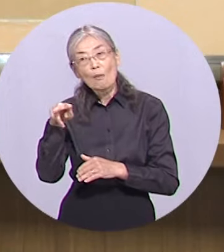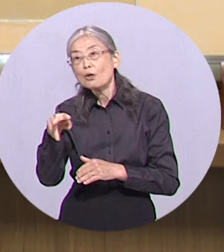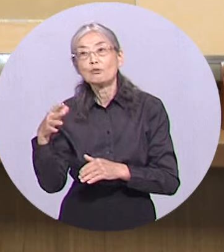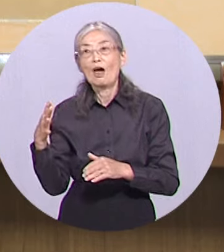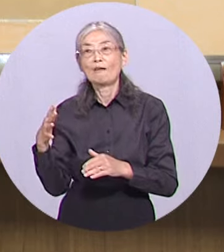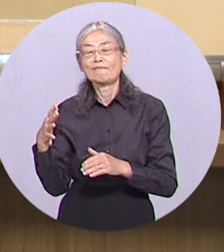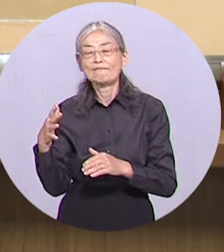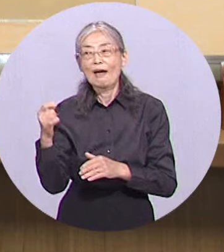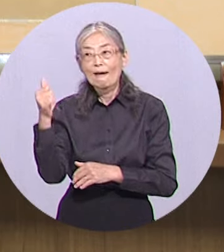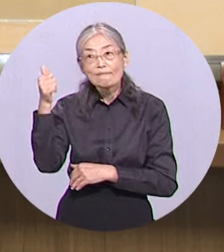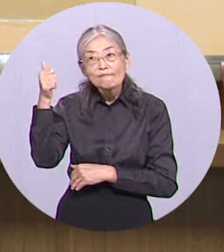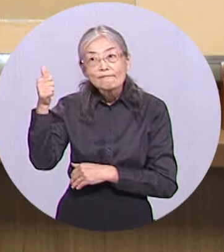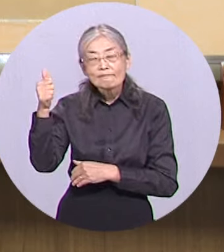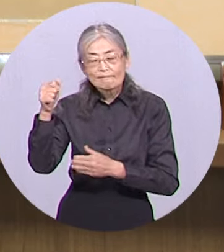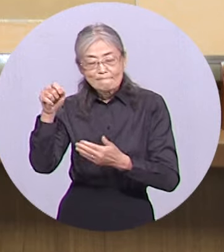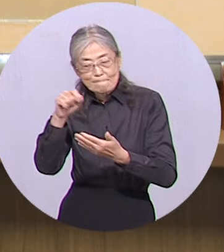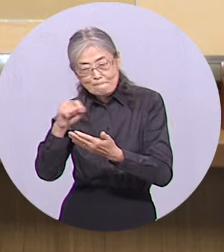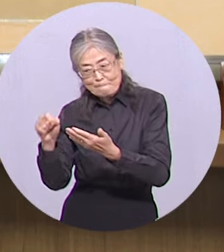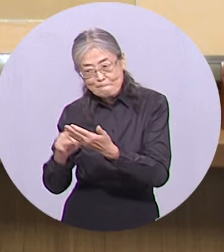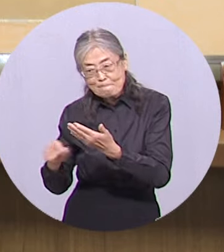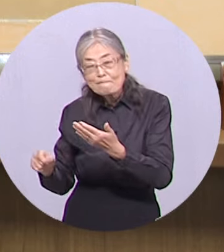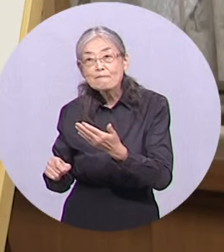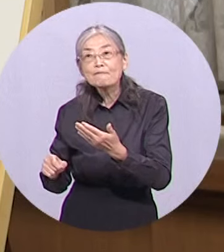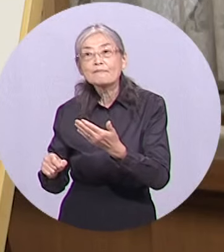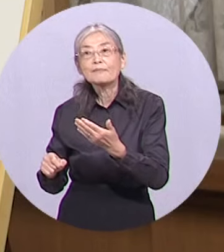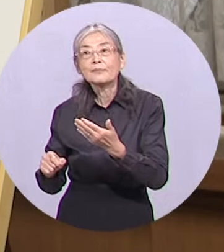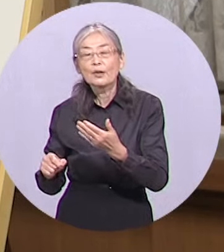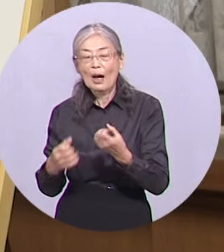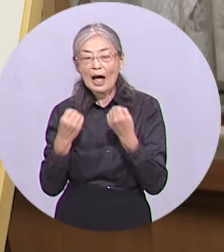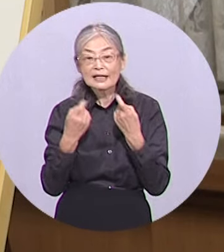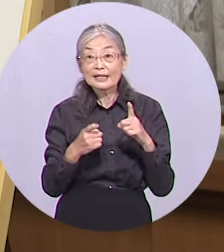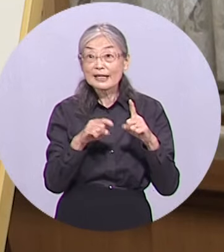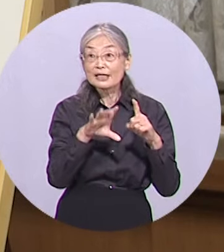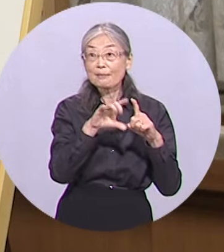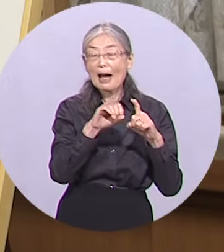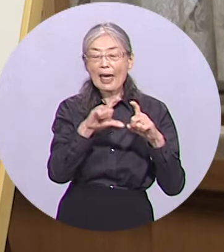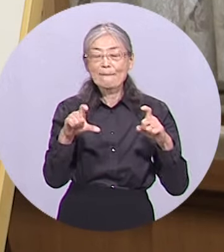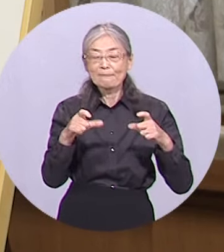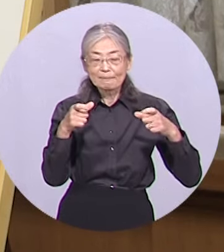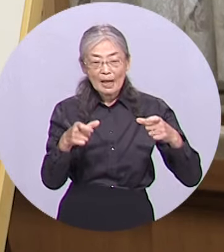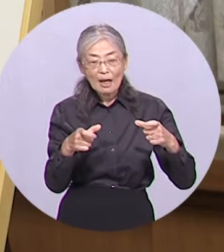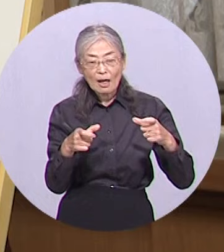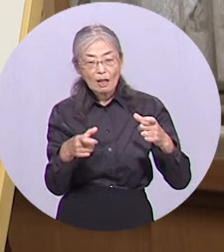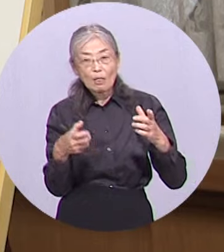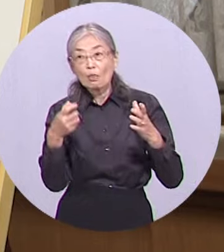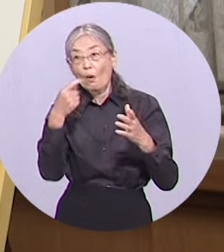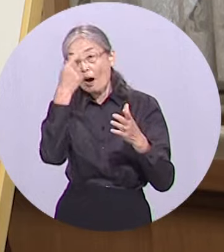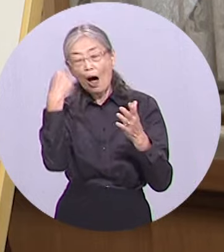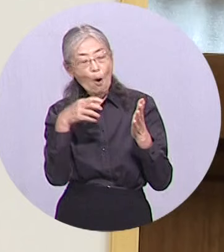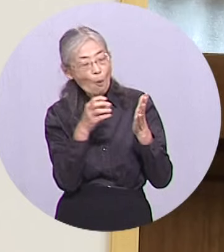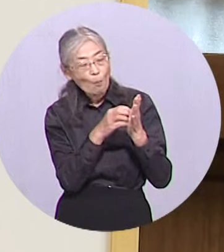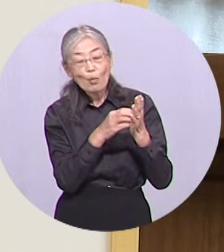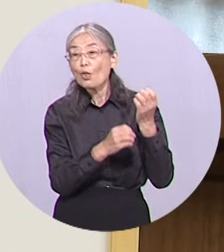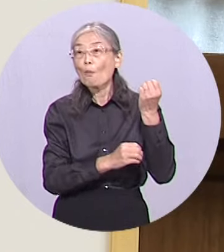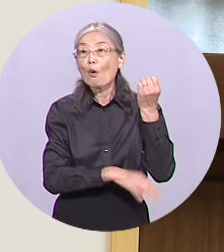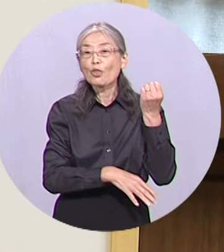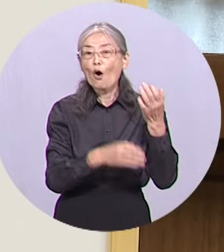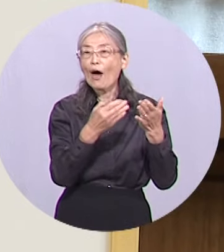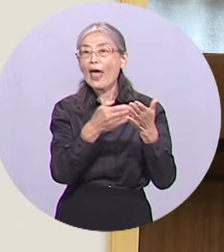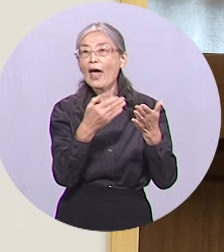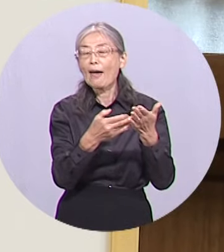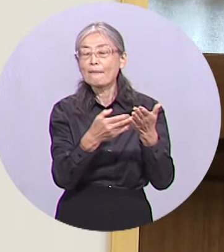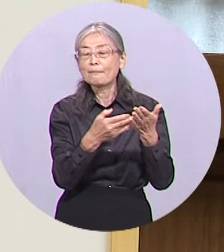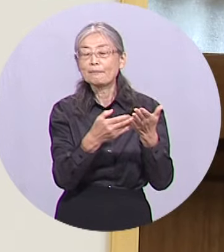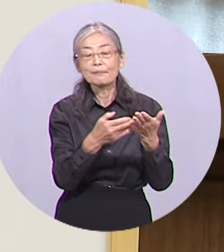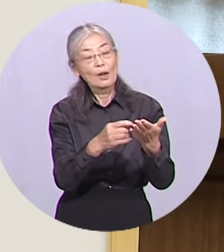ない渋沢栄一直筆の書や新一万円札に印刷される肖像の元となったコンテ画の